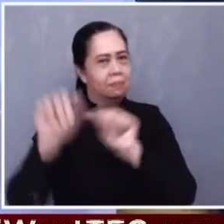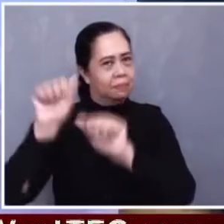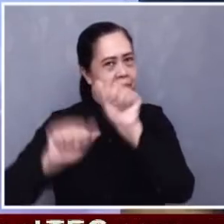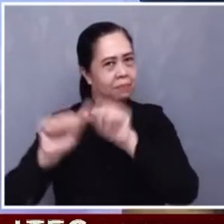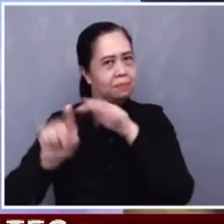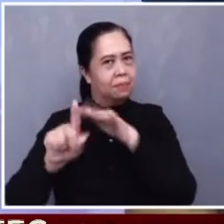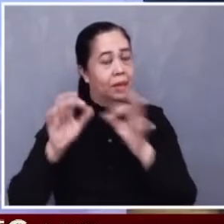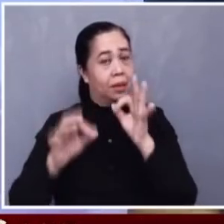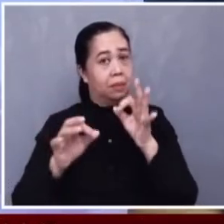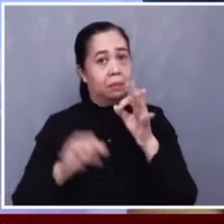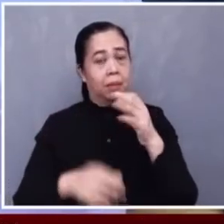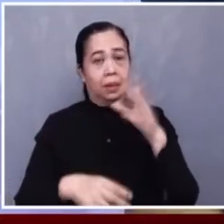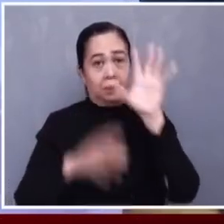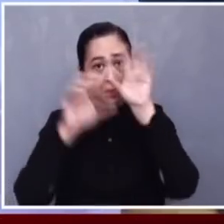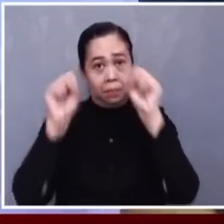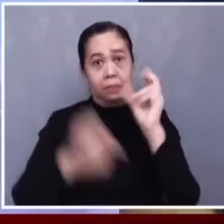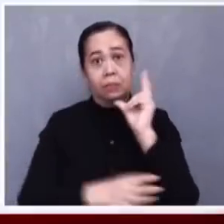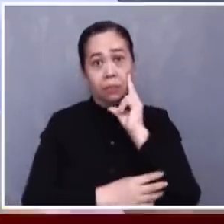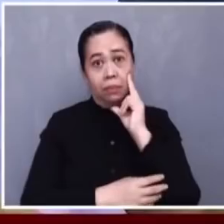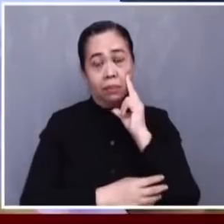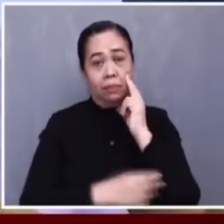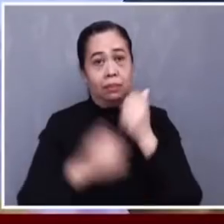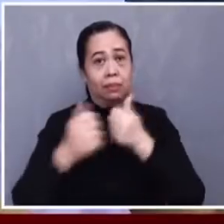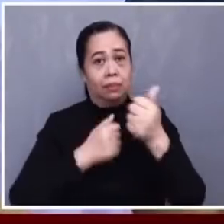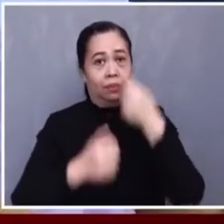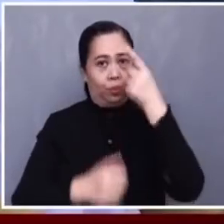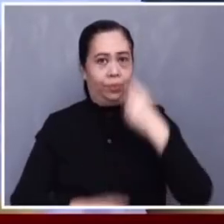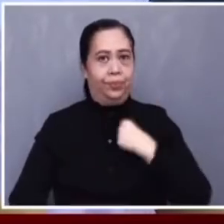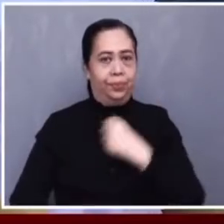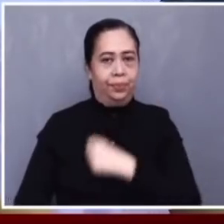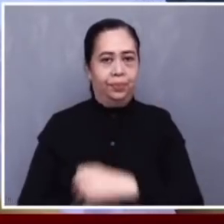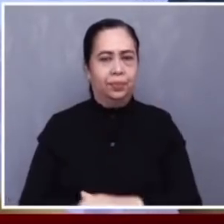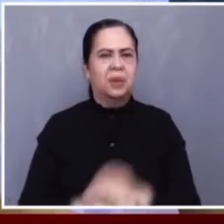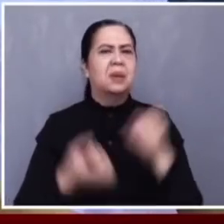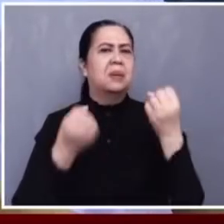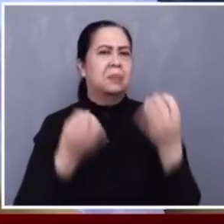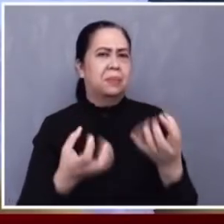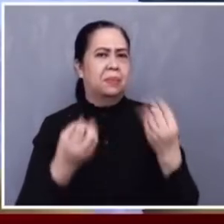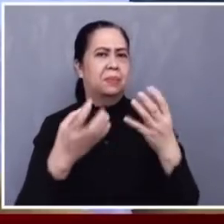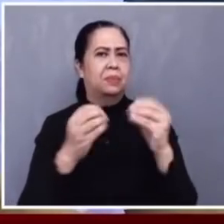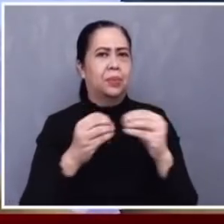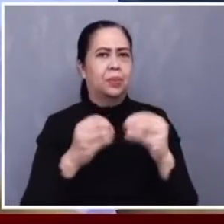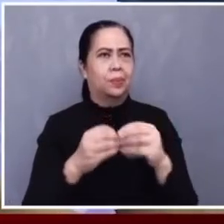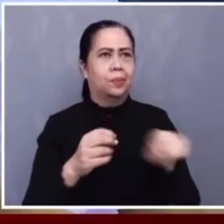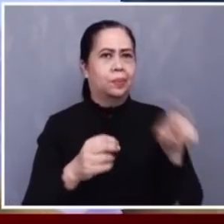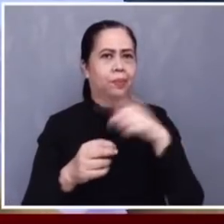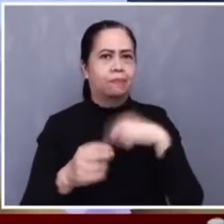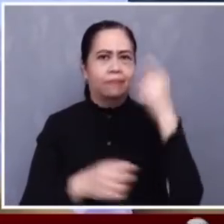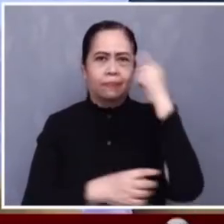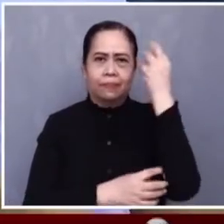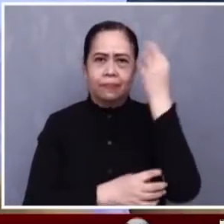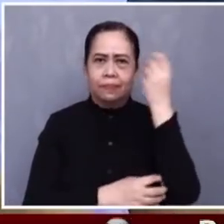si Pangulong Duterte. Marami pa siyang naiisip na